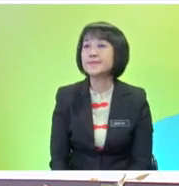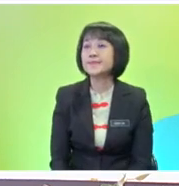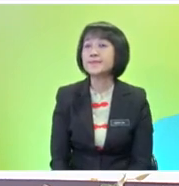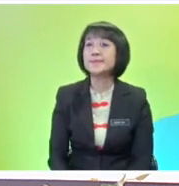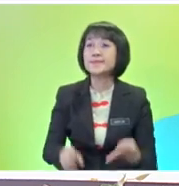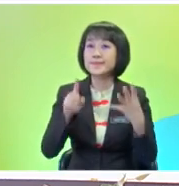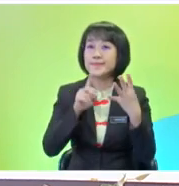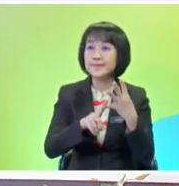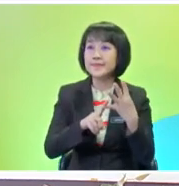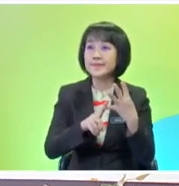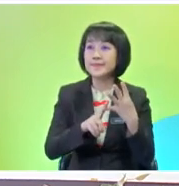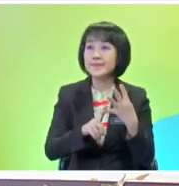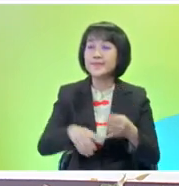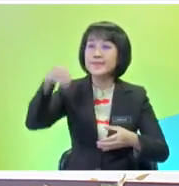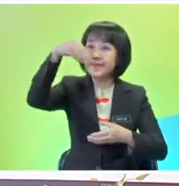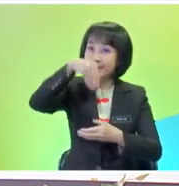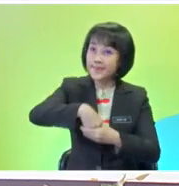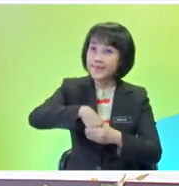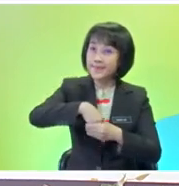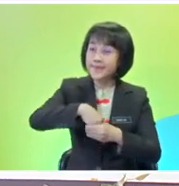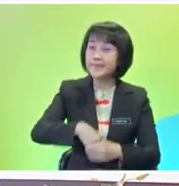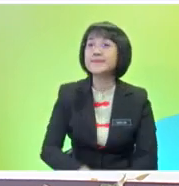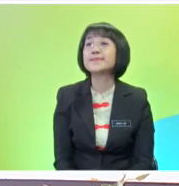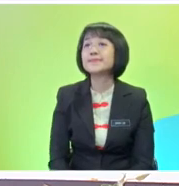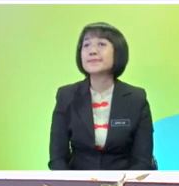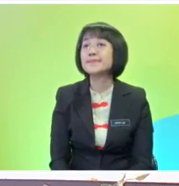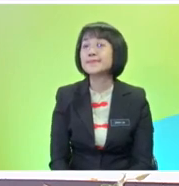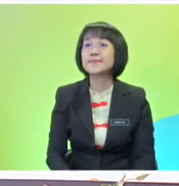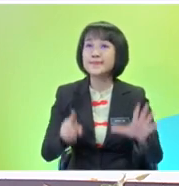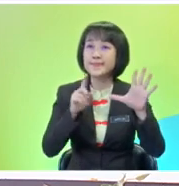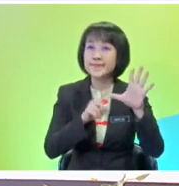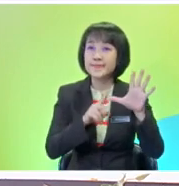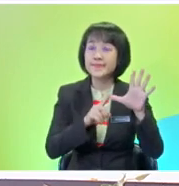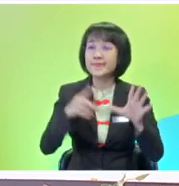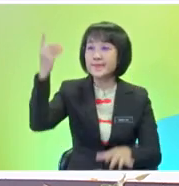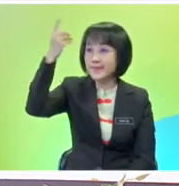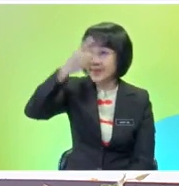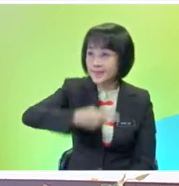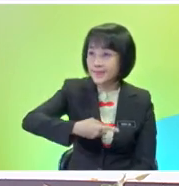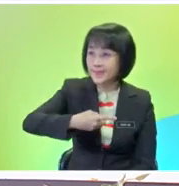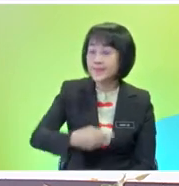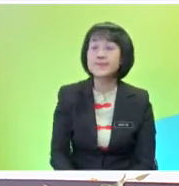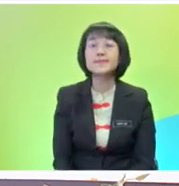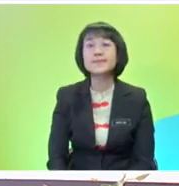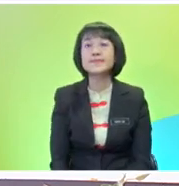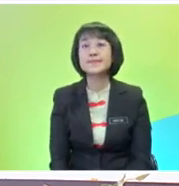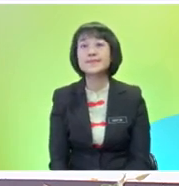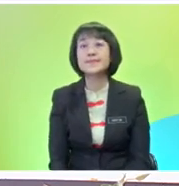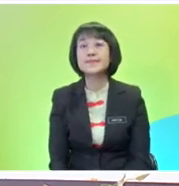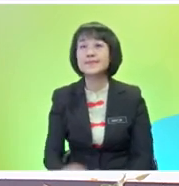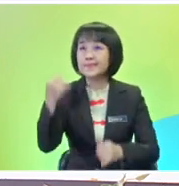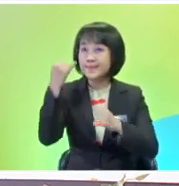keempat di dalam yang kelima di depan dan yang